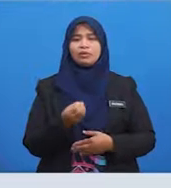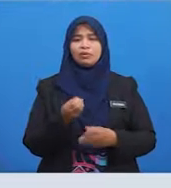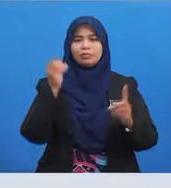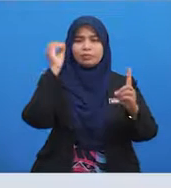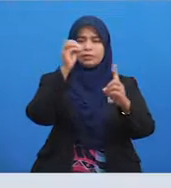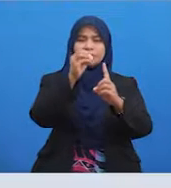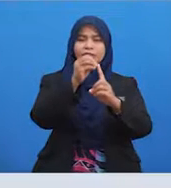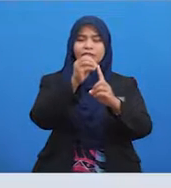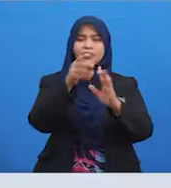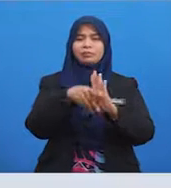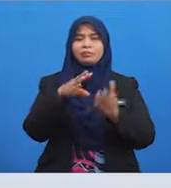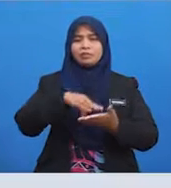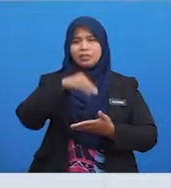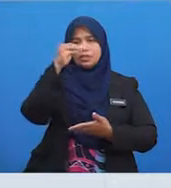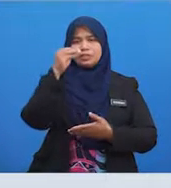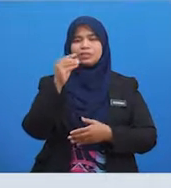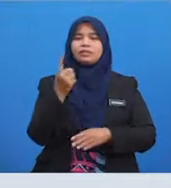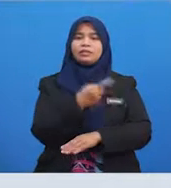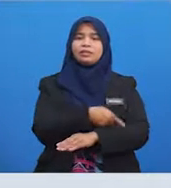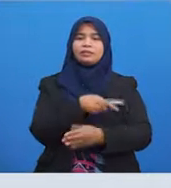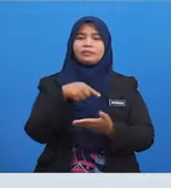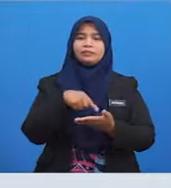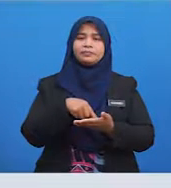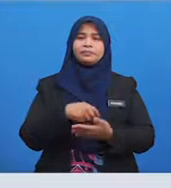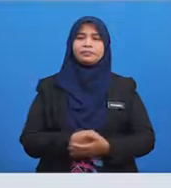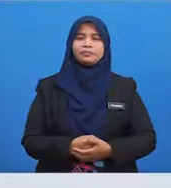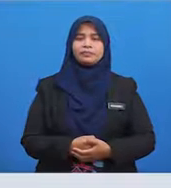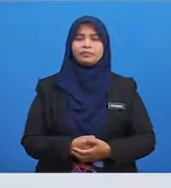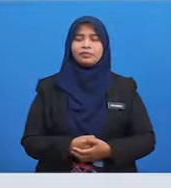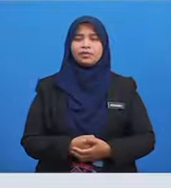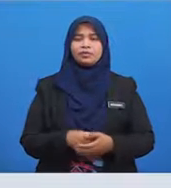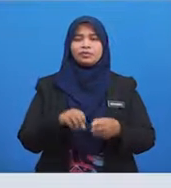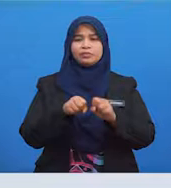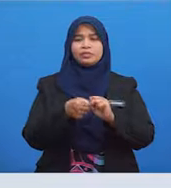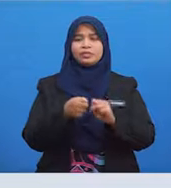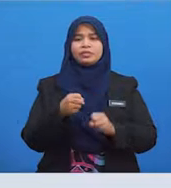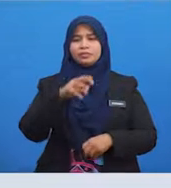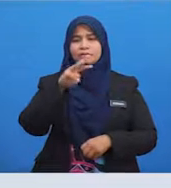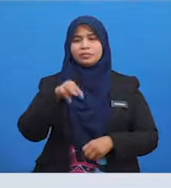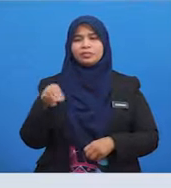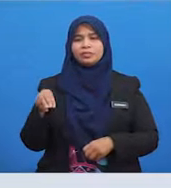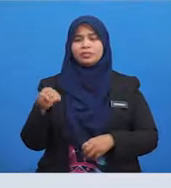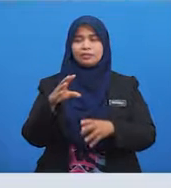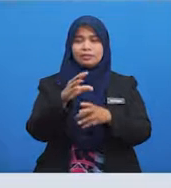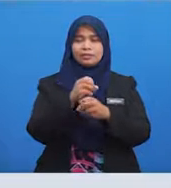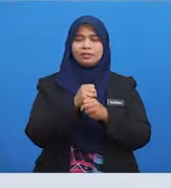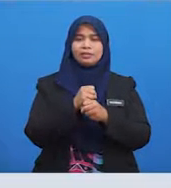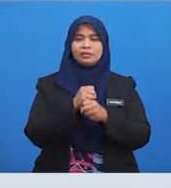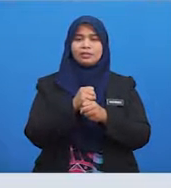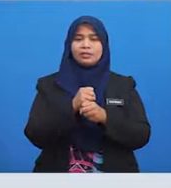objektif pembelajaran hari ini agar murid-murid